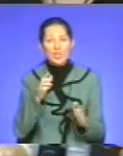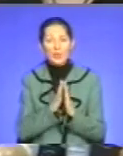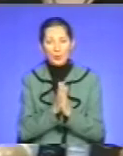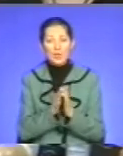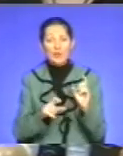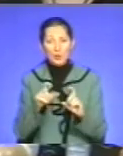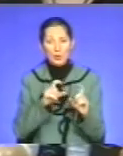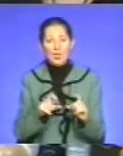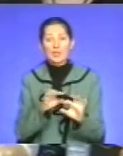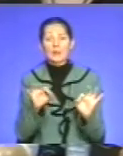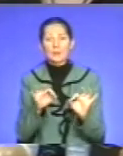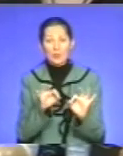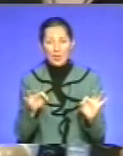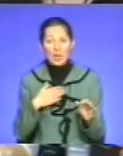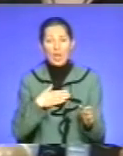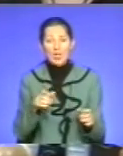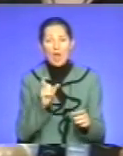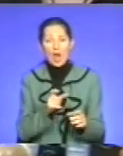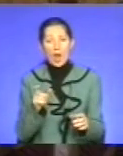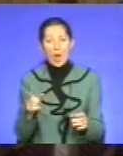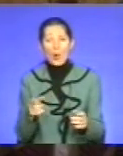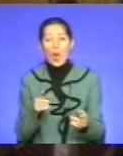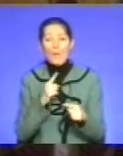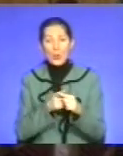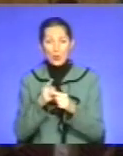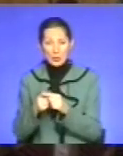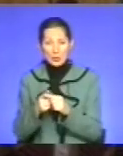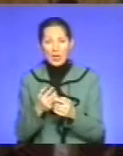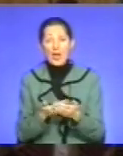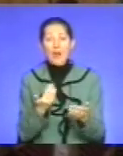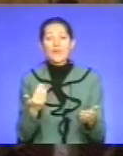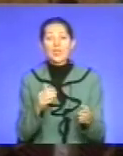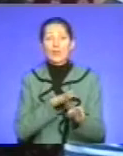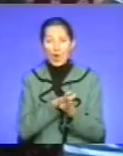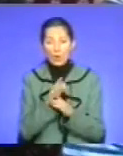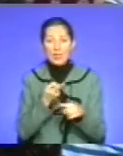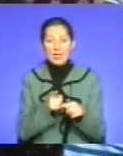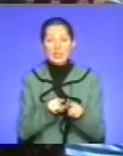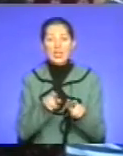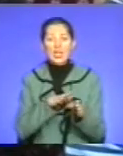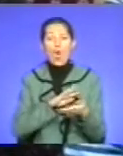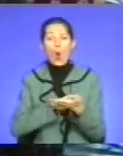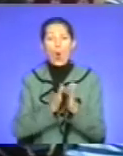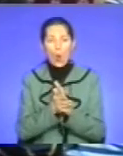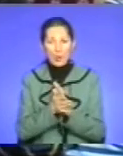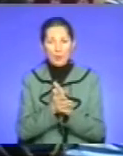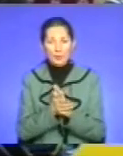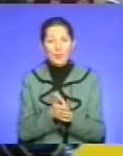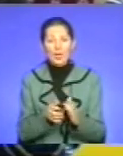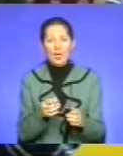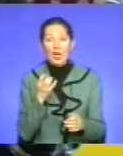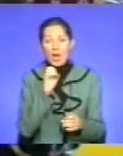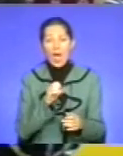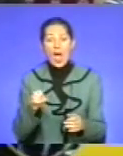громадськість про плюси для України від імплементації цієї угоди. Європейська інтеграція – це доволі поширене явище, і яке